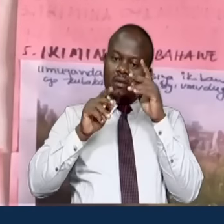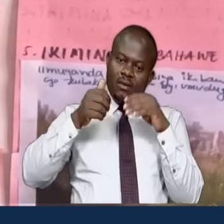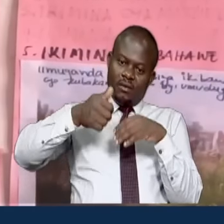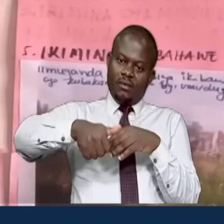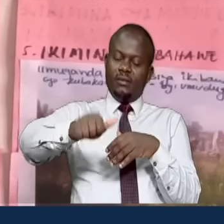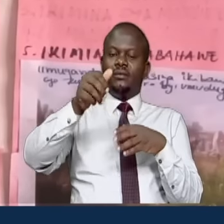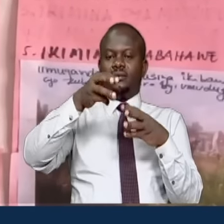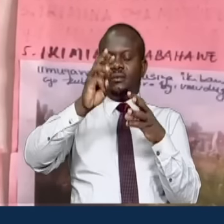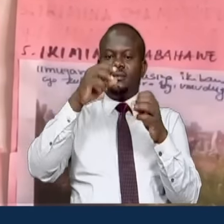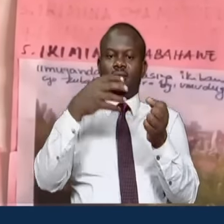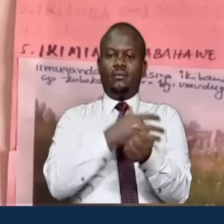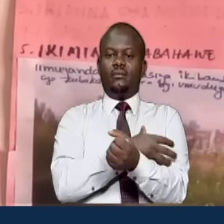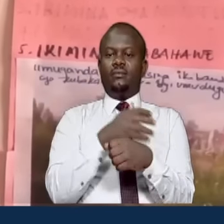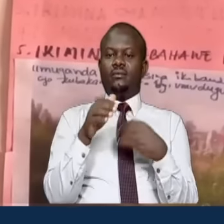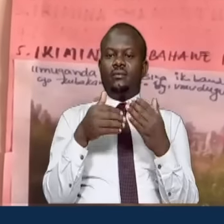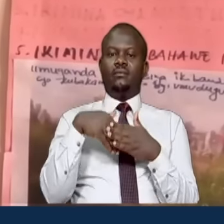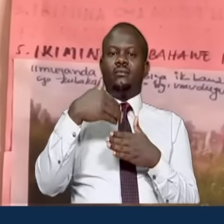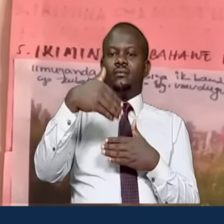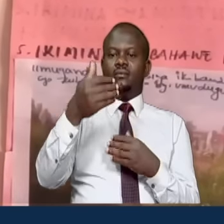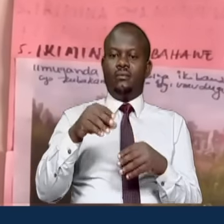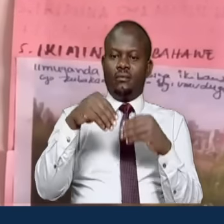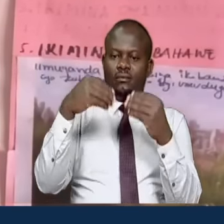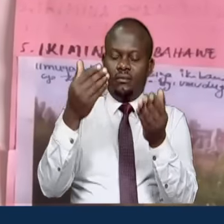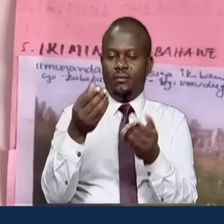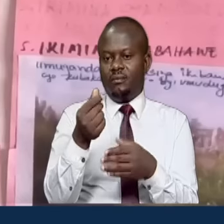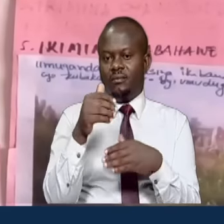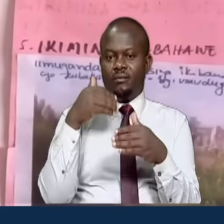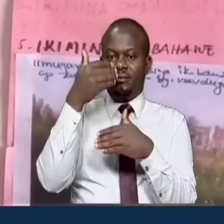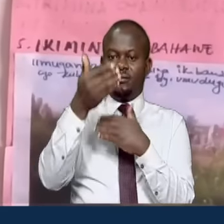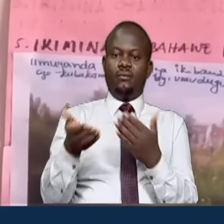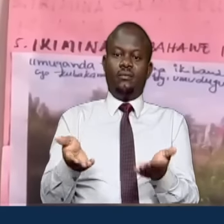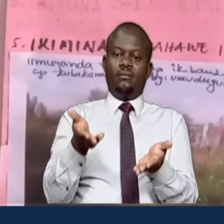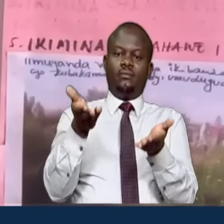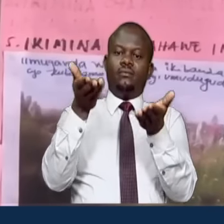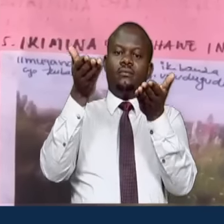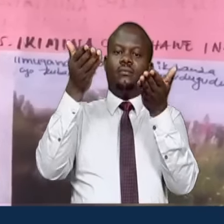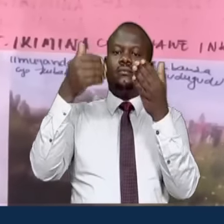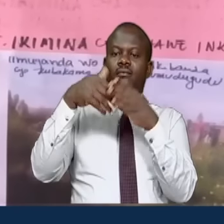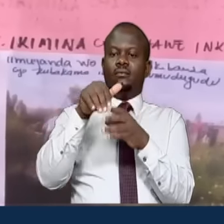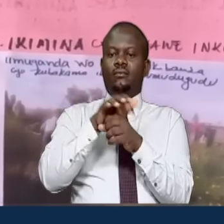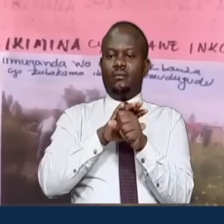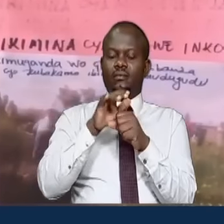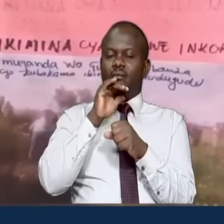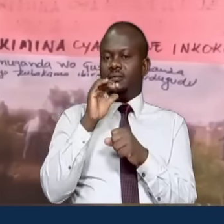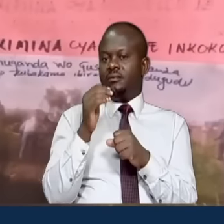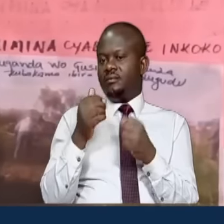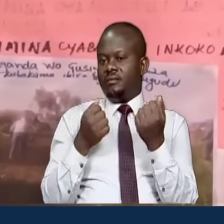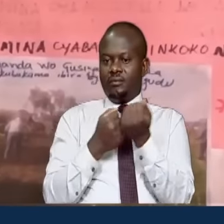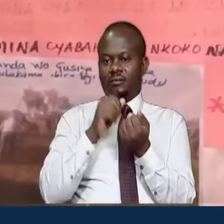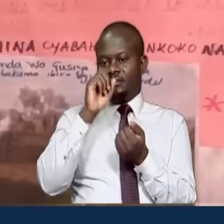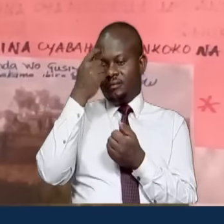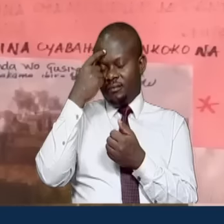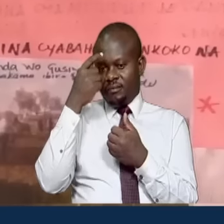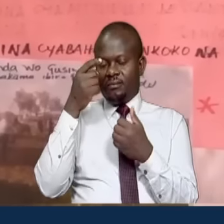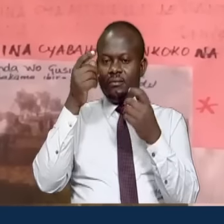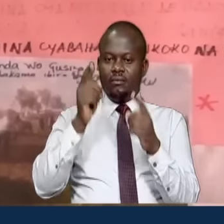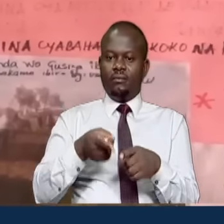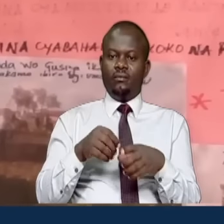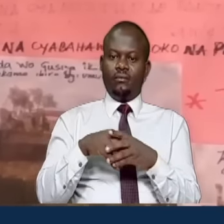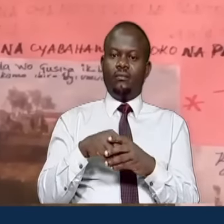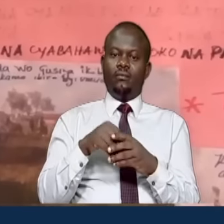uko yishoboye yagiye atanga tugenda tuzamura urinda wuzura. Nta mafaranga, nta nkunga za leta zigeze ziboneka. Leta